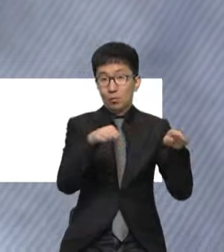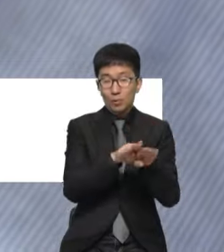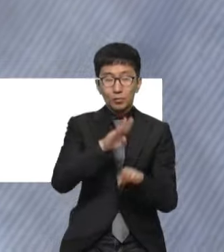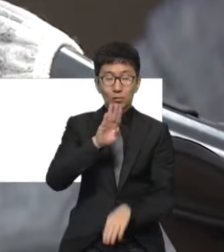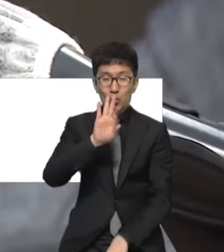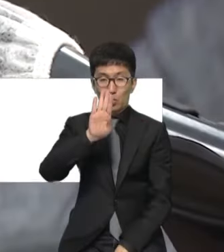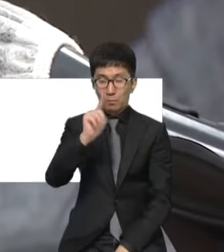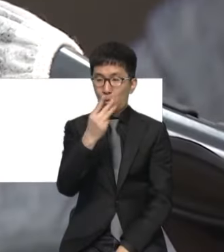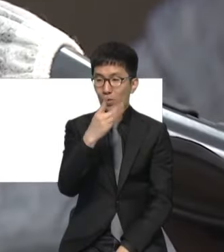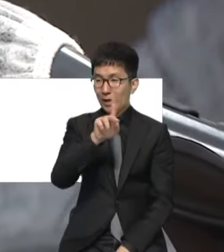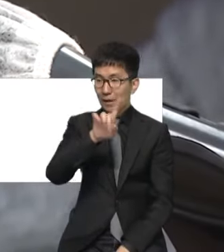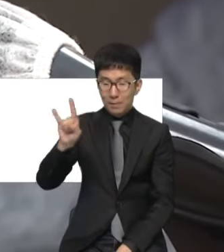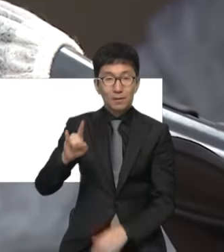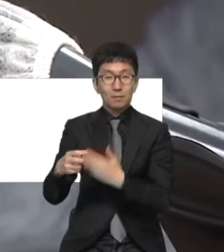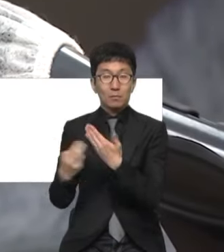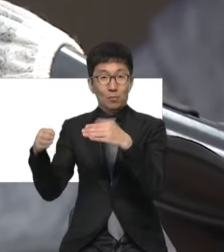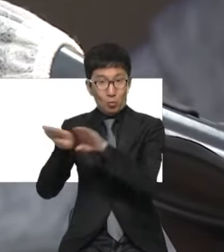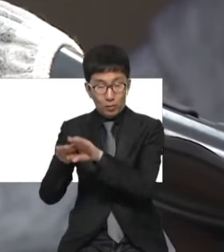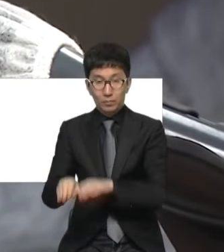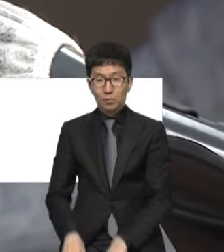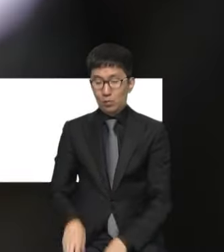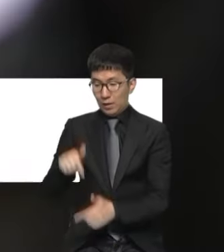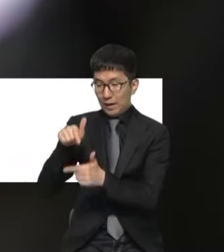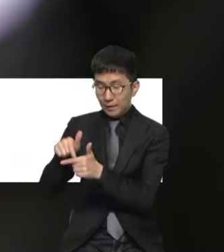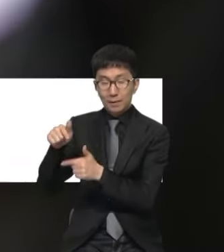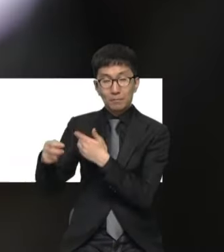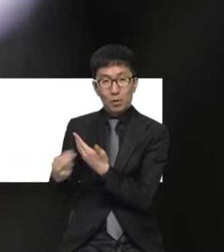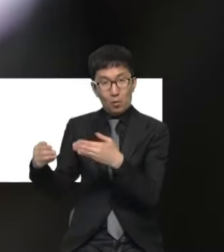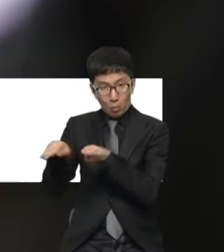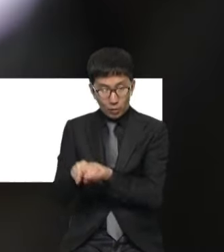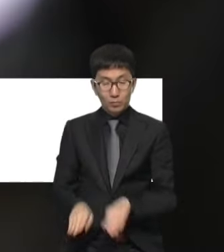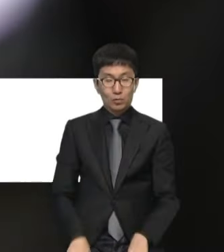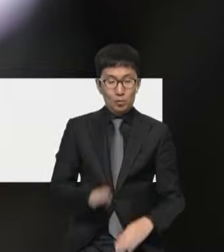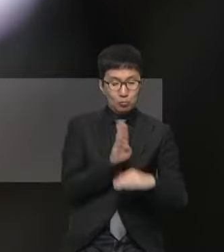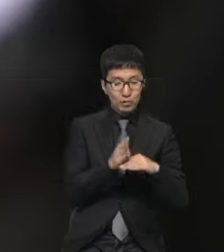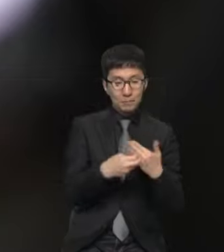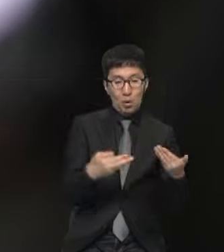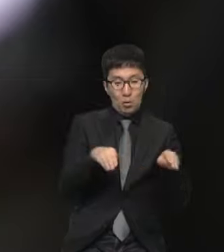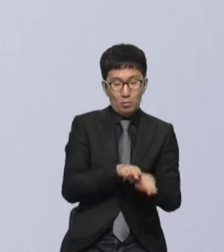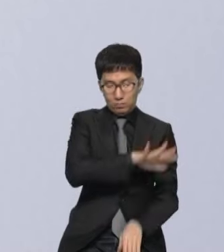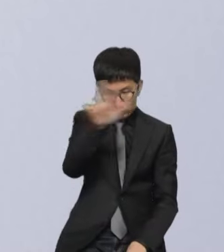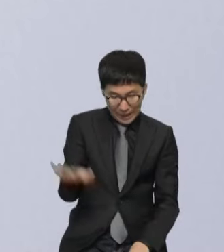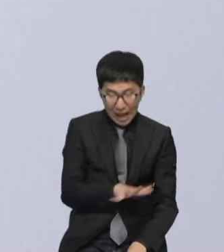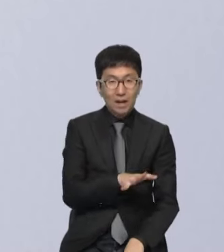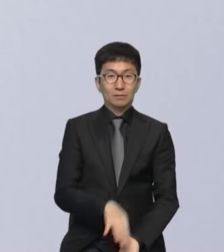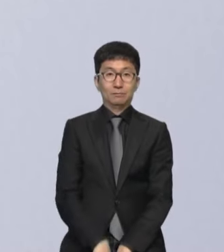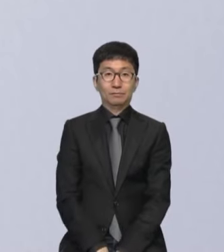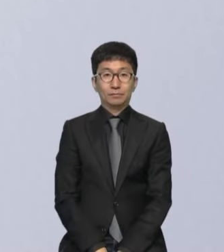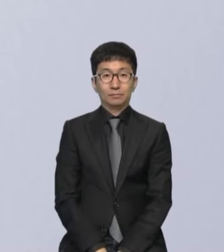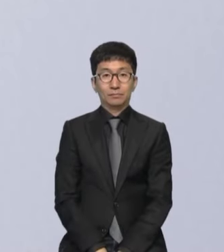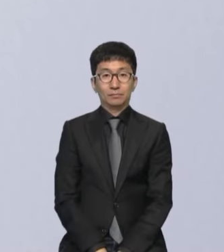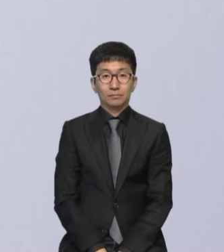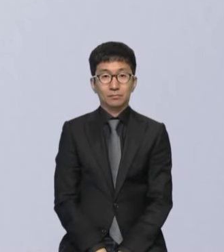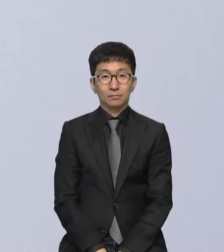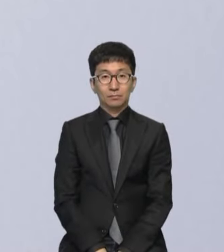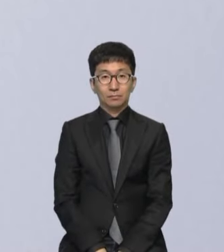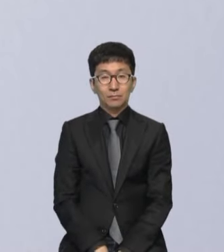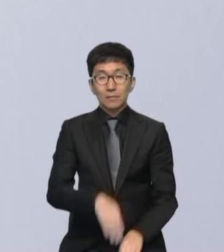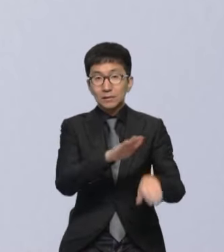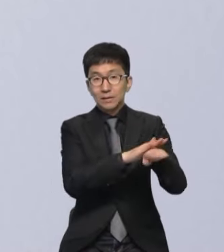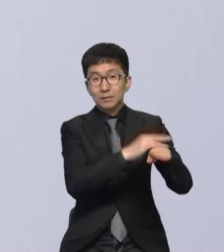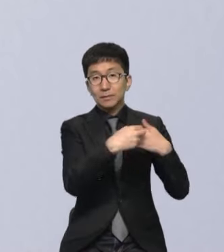보람의병원, 분당 서울대병원 강남센터 등 서울대 계열 모든 병원에 적용됩니다. 비대위 측은 전공의